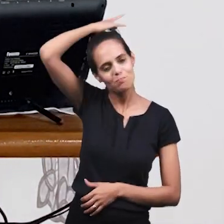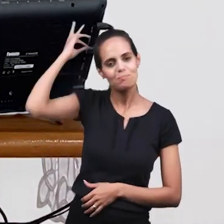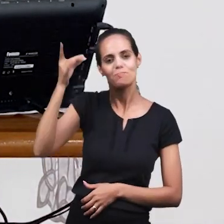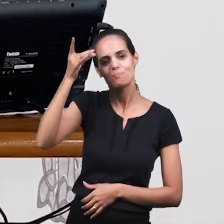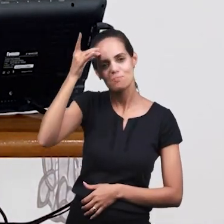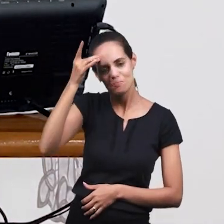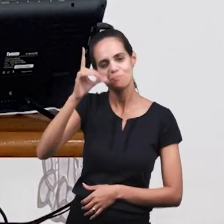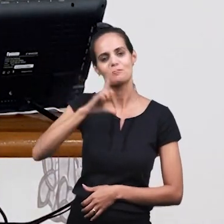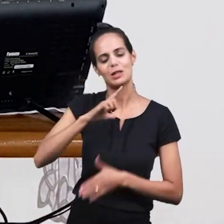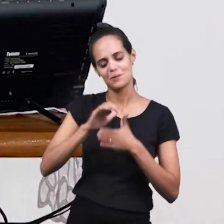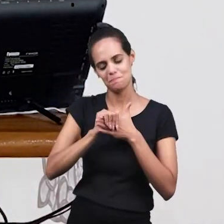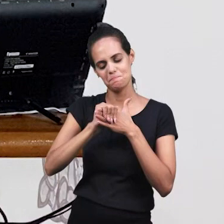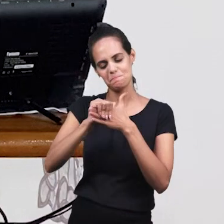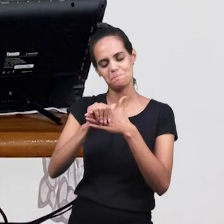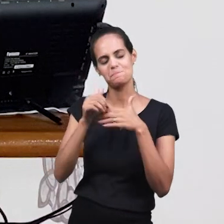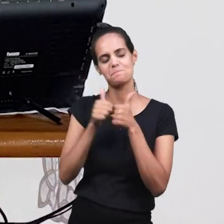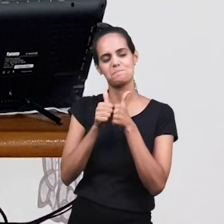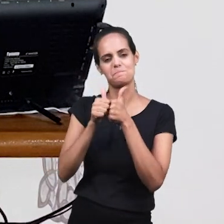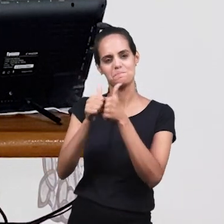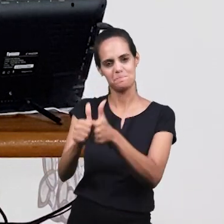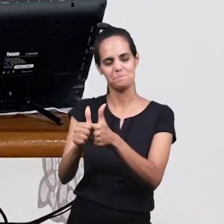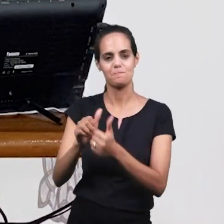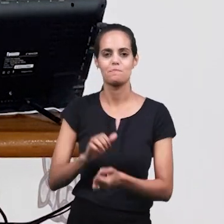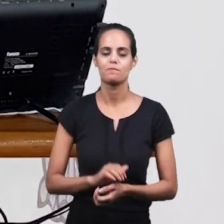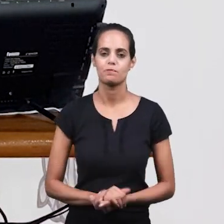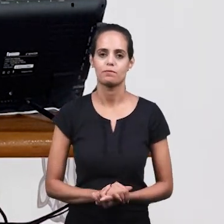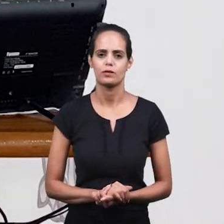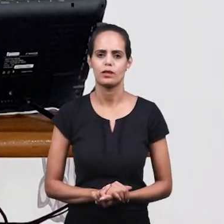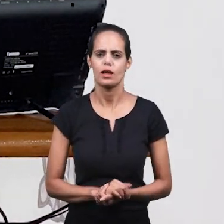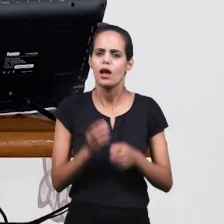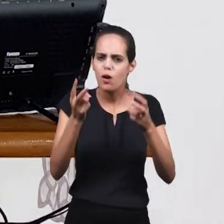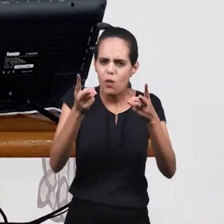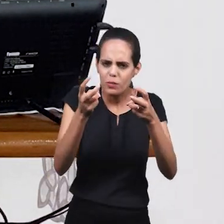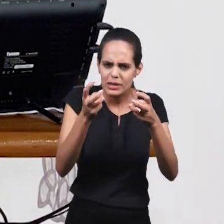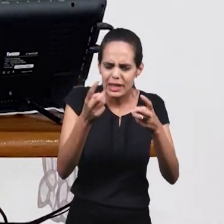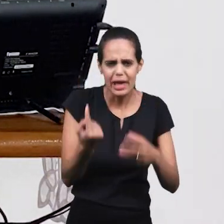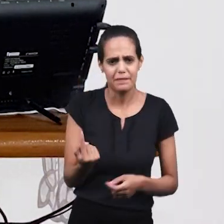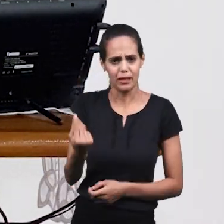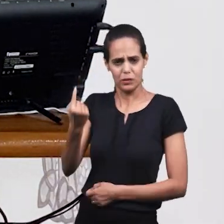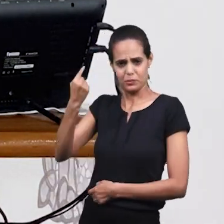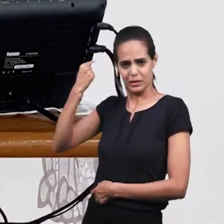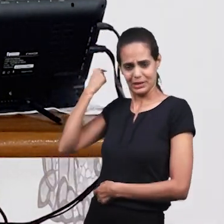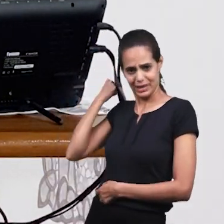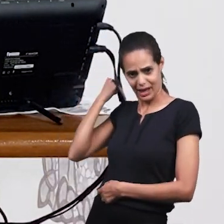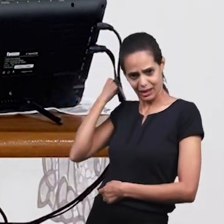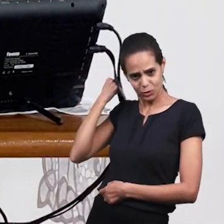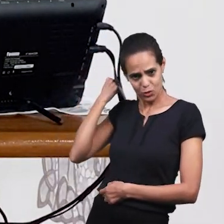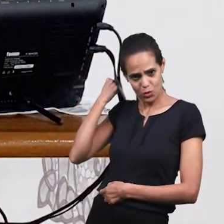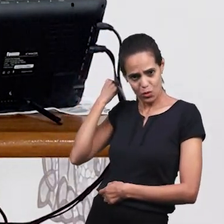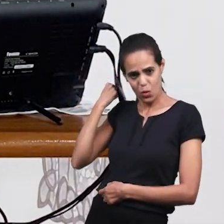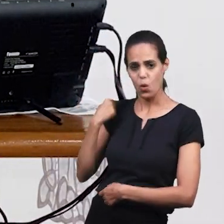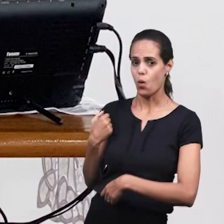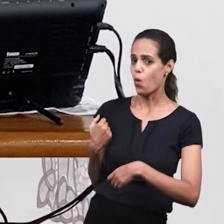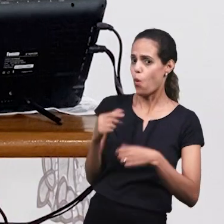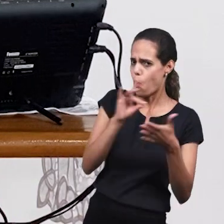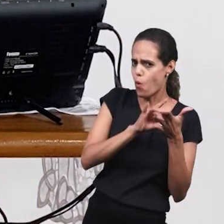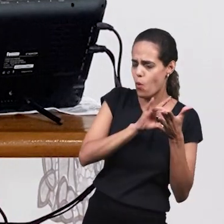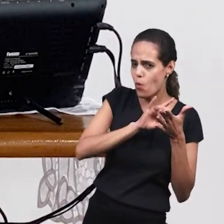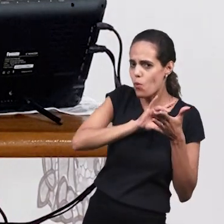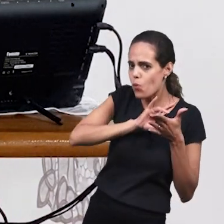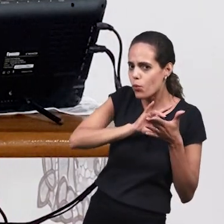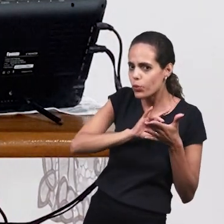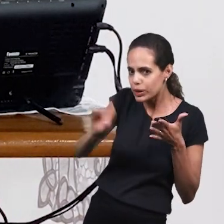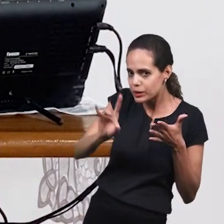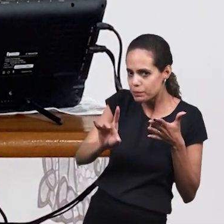par l'adversaire et ressources utilisées par l'adversaire d'Israël pour ne pas le laisser partir de la terre d'Égypte